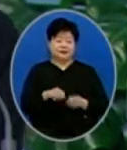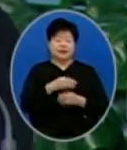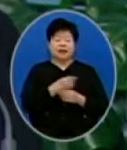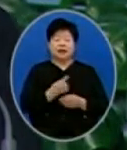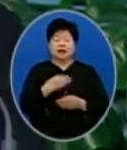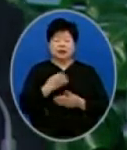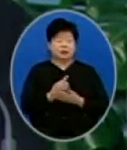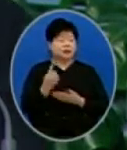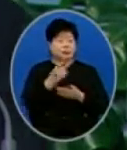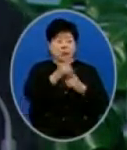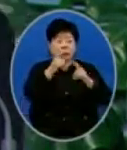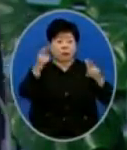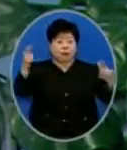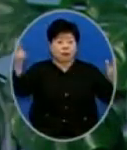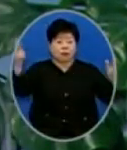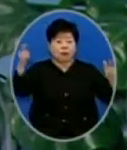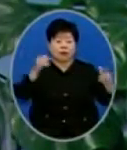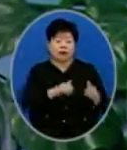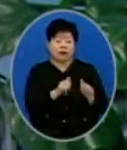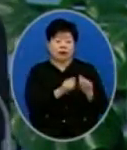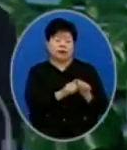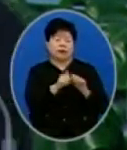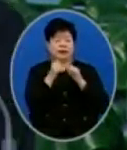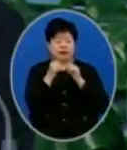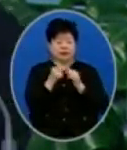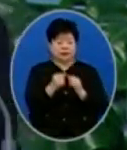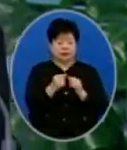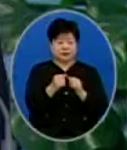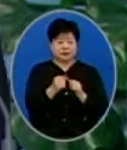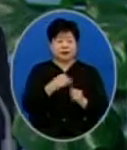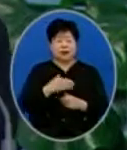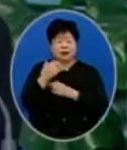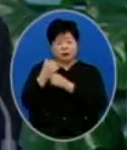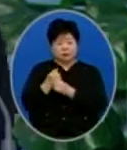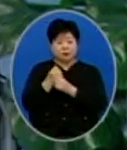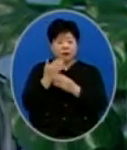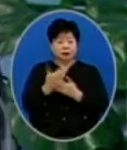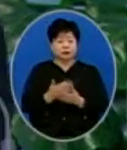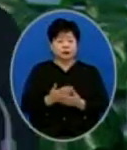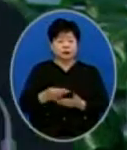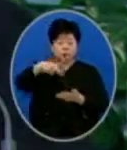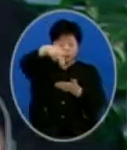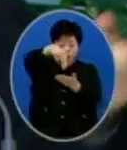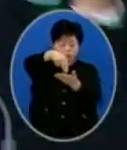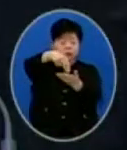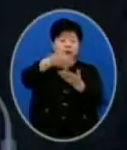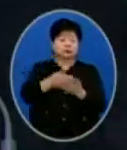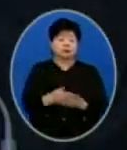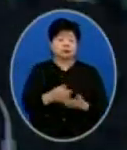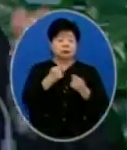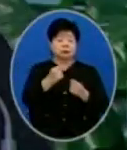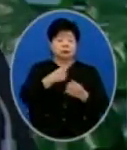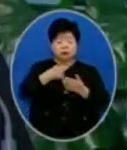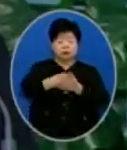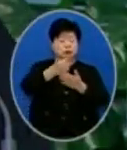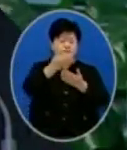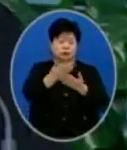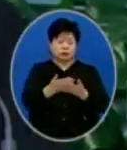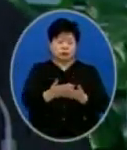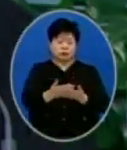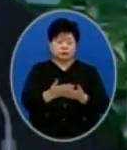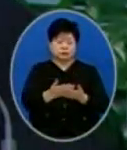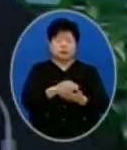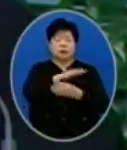절대로 나를 떠나지 아니하시고 내 곁에 계셔서 나를 붙들어 주시고 일으켜 주시고 힘과 용기를 주시고